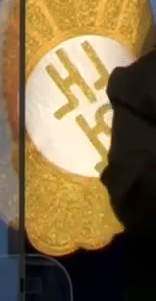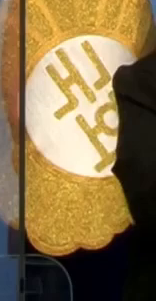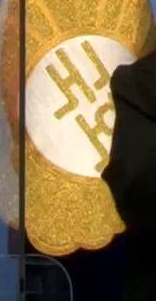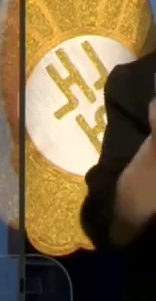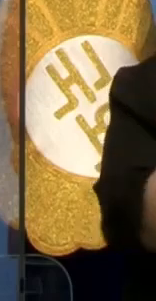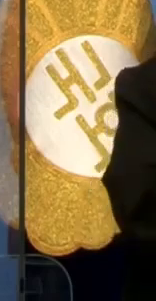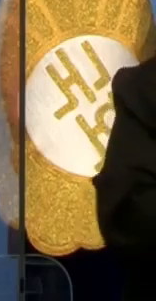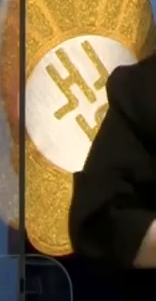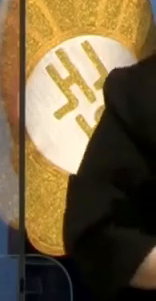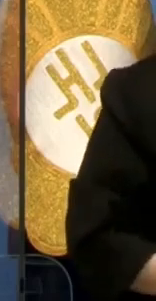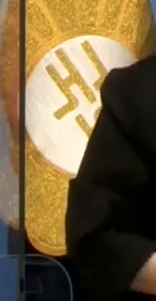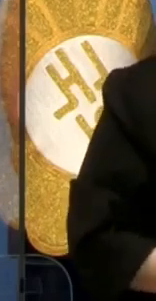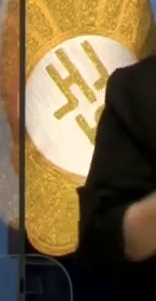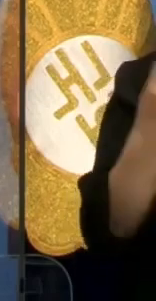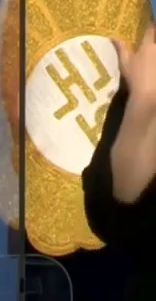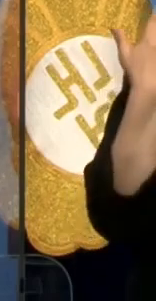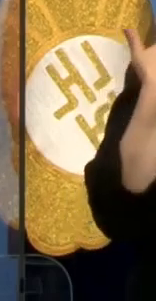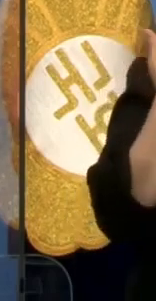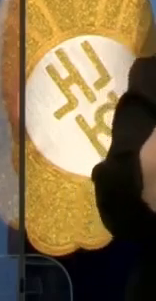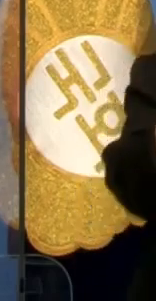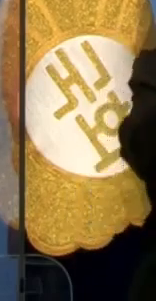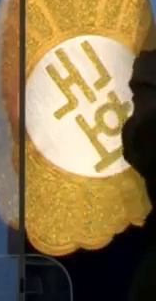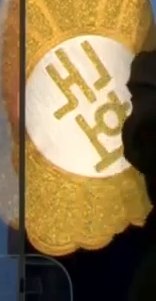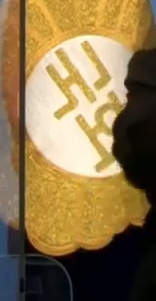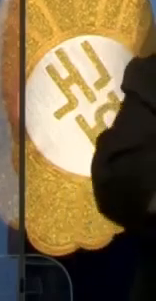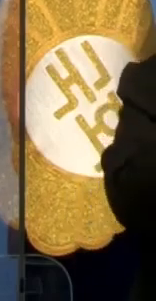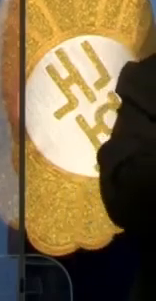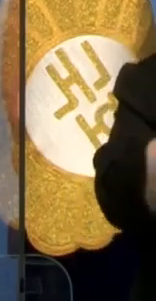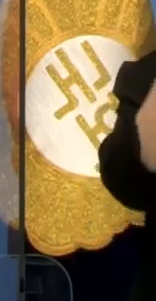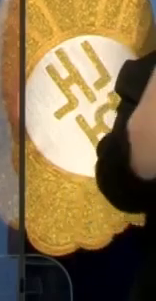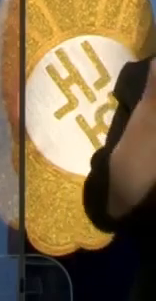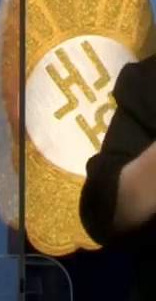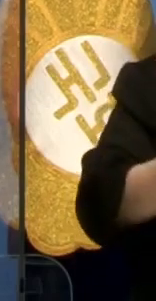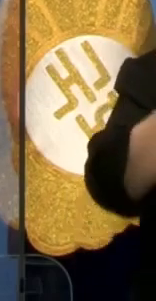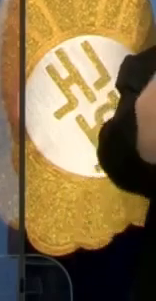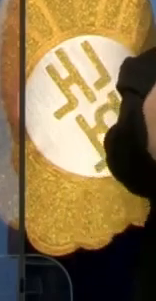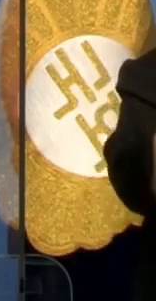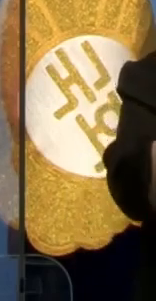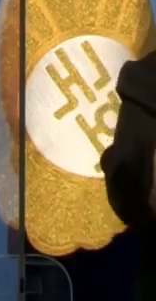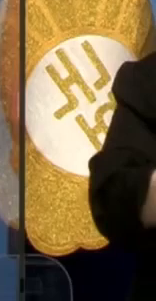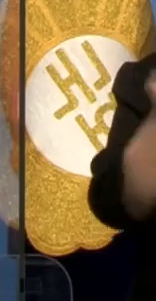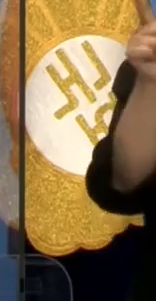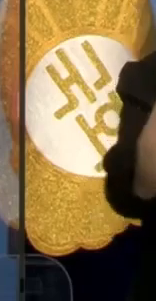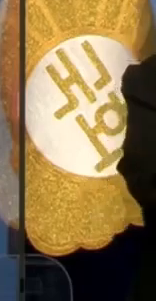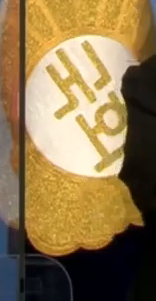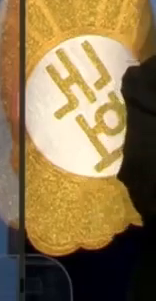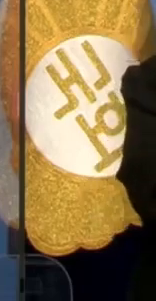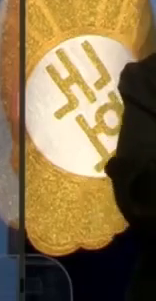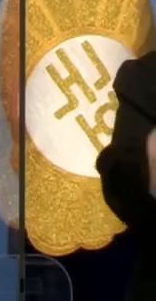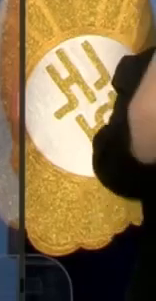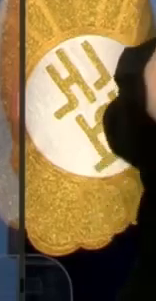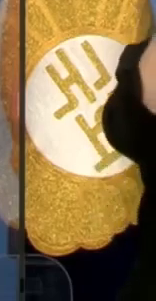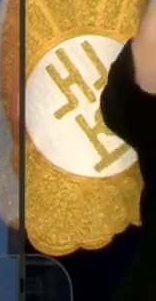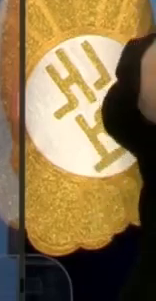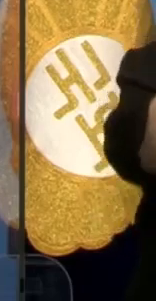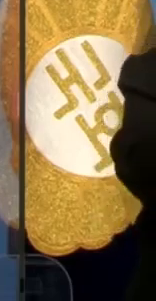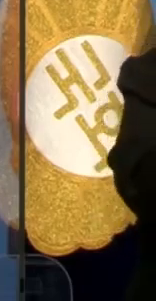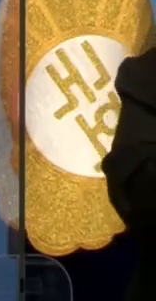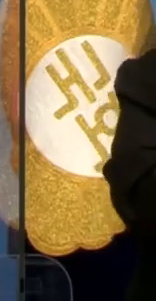들여놓았습니다. 엊그제 73주년 제헌절을 맞이하여 최 전 원장은 대통령도 헌법